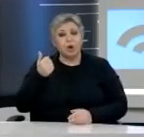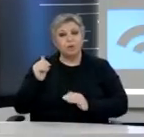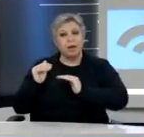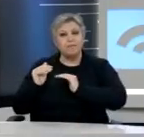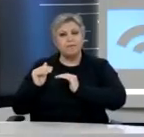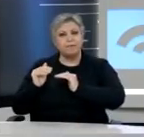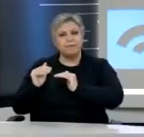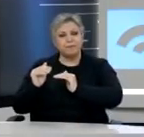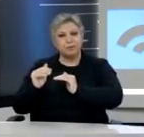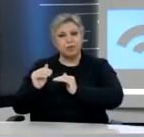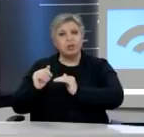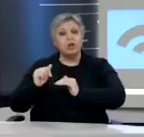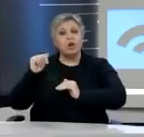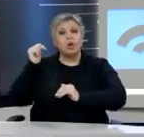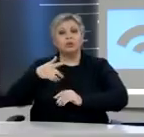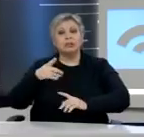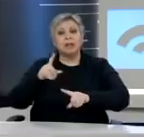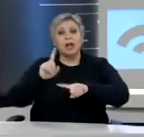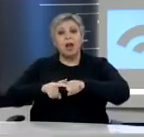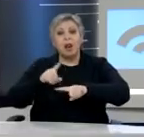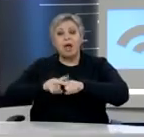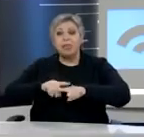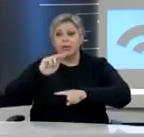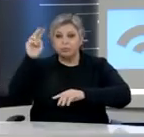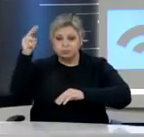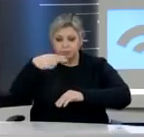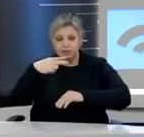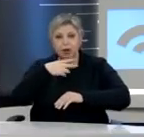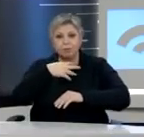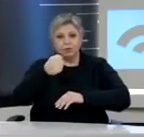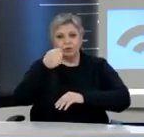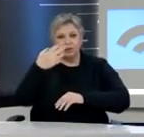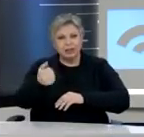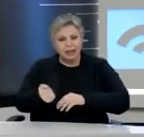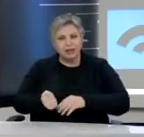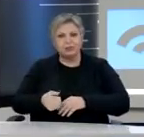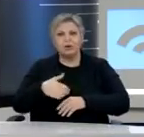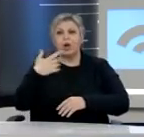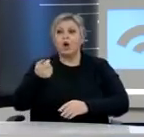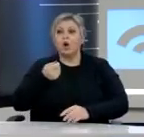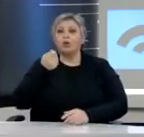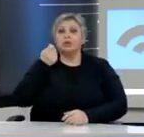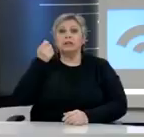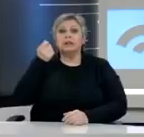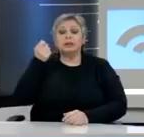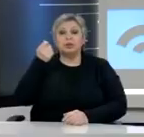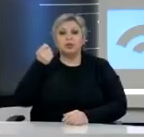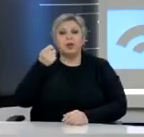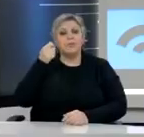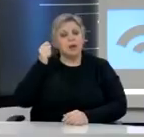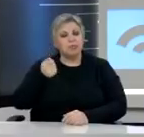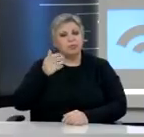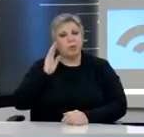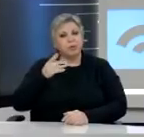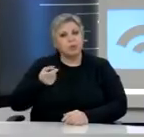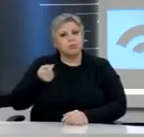Ότι η εμπιστοσύνη και η αξιοπιστία της χώρας έχει αποκατασταθεί, ότι το ελληνικό χρέος έχει ρυθμιστεί και είναι βιώσιμο, ότι οι